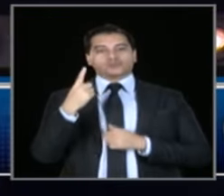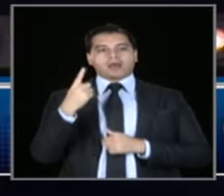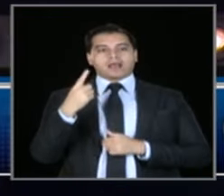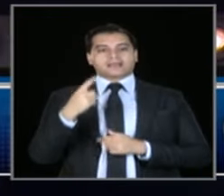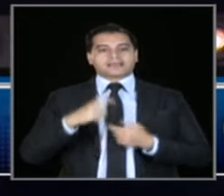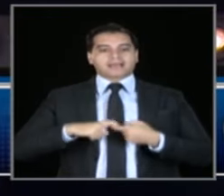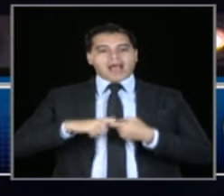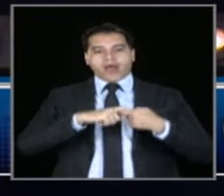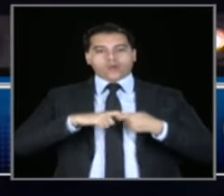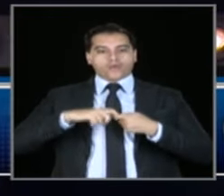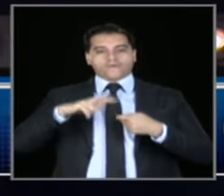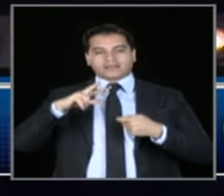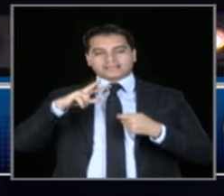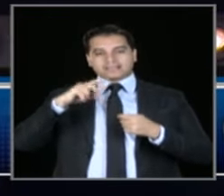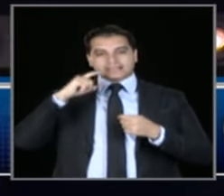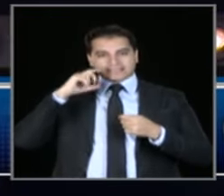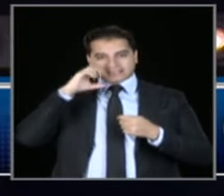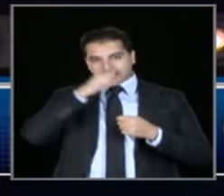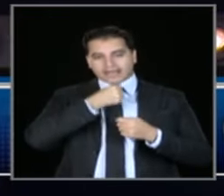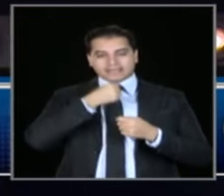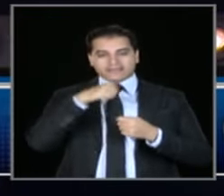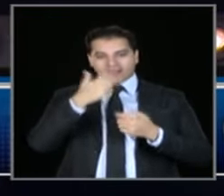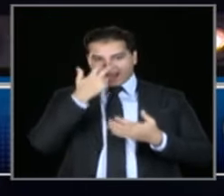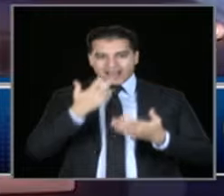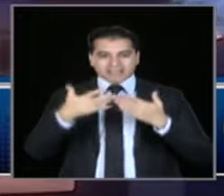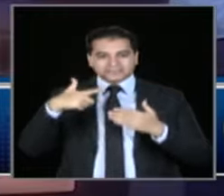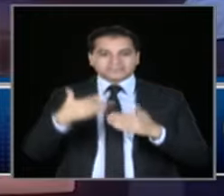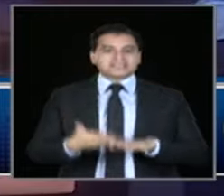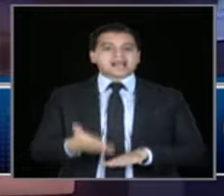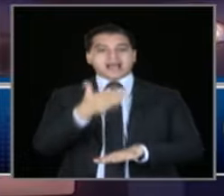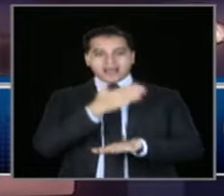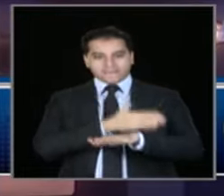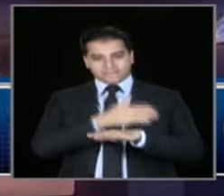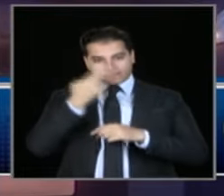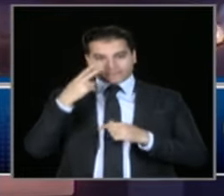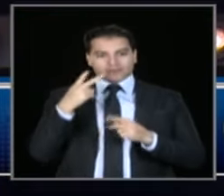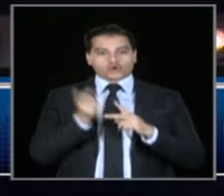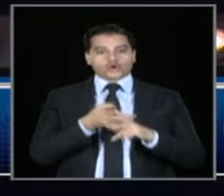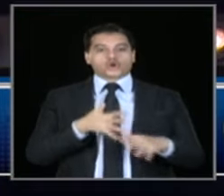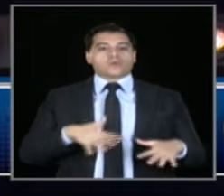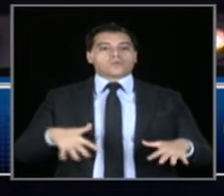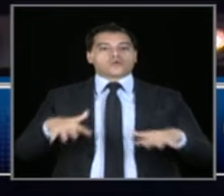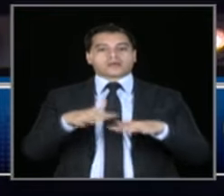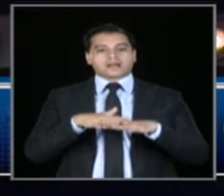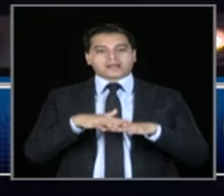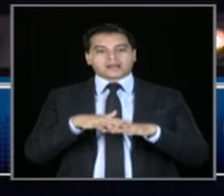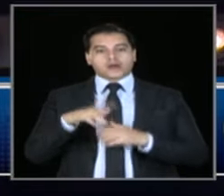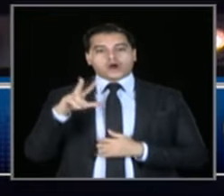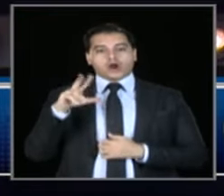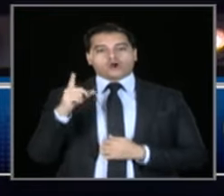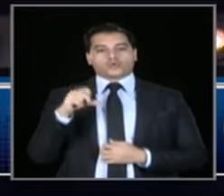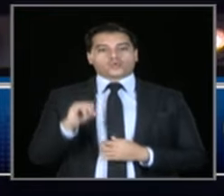تحالف سري اتأسس في 60 قبل الميلاد. الجمهورية الرومانية. الجمهورية